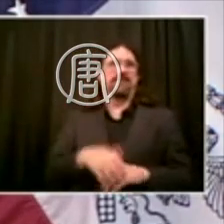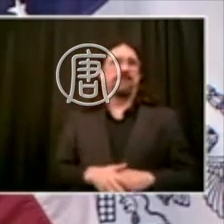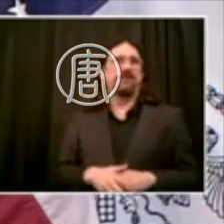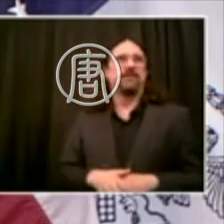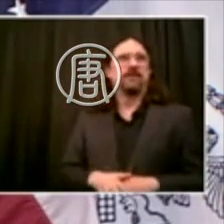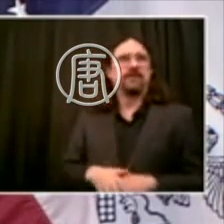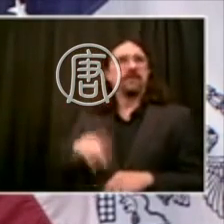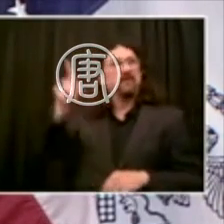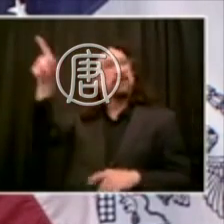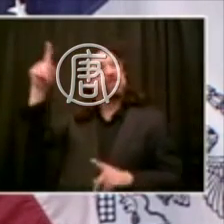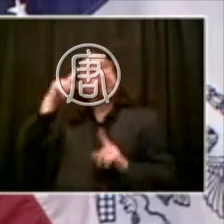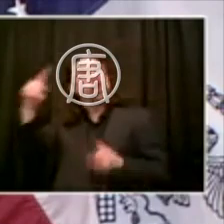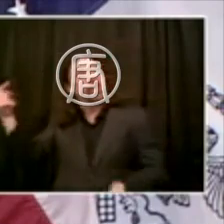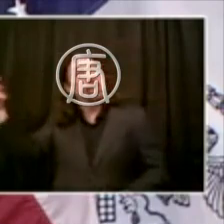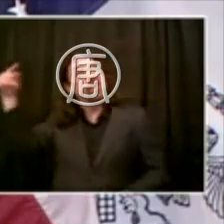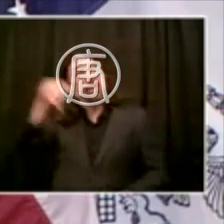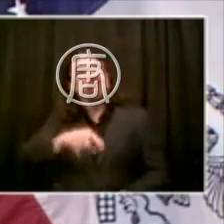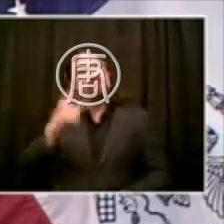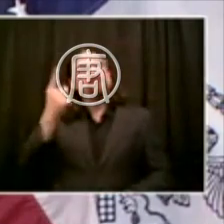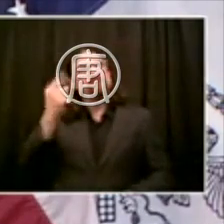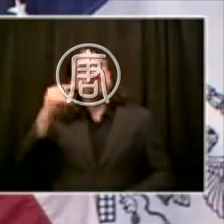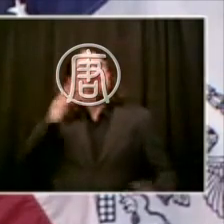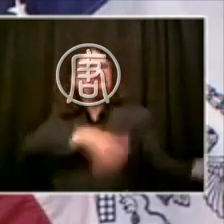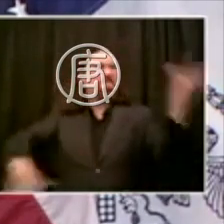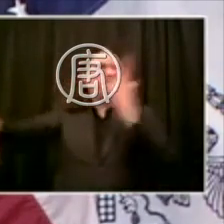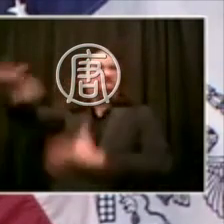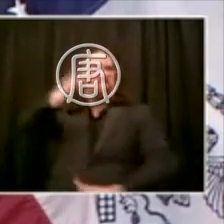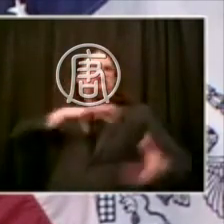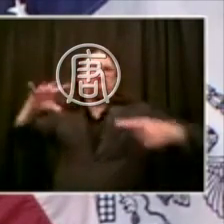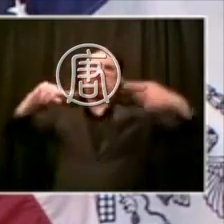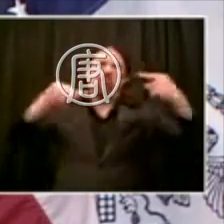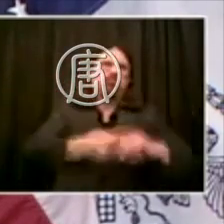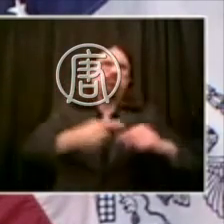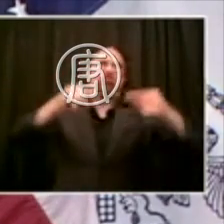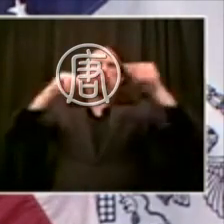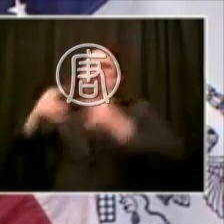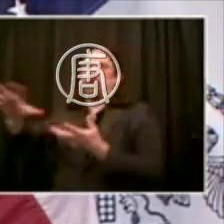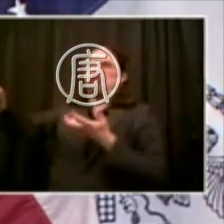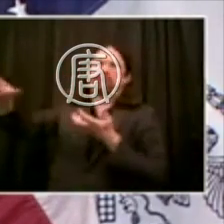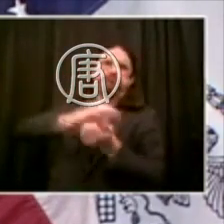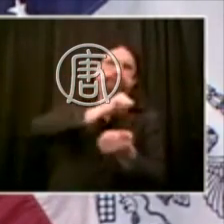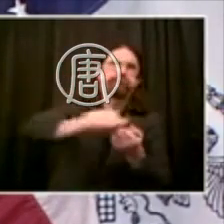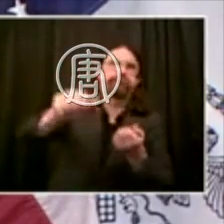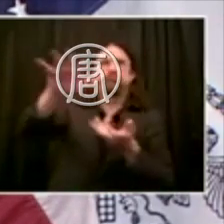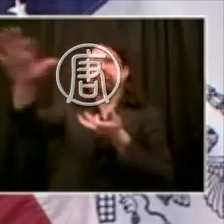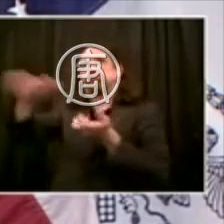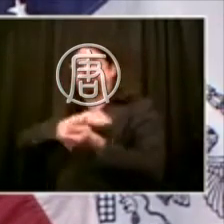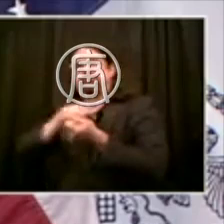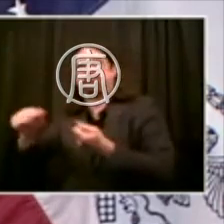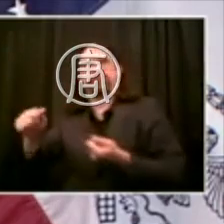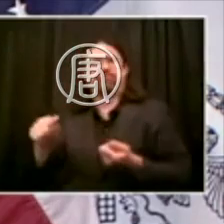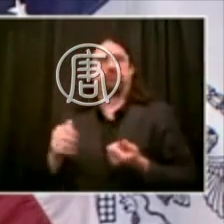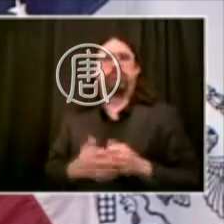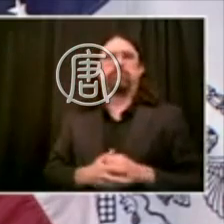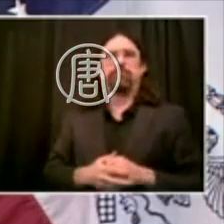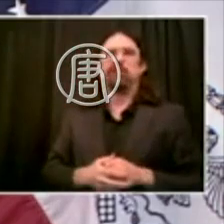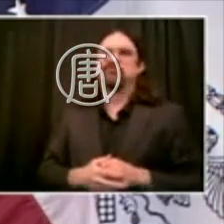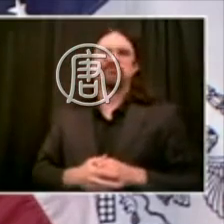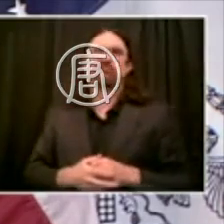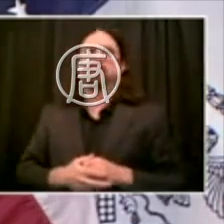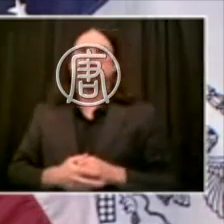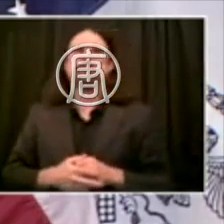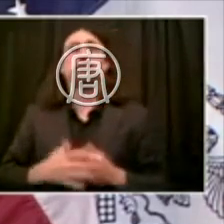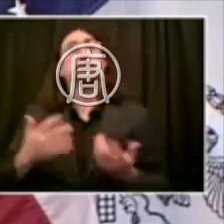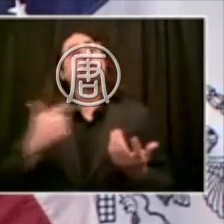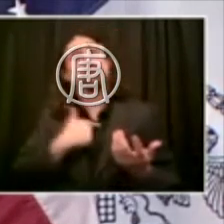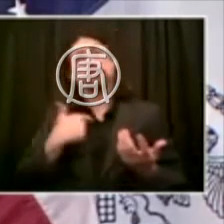calling for. So, 市长表示，这些暴力分子混入不同的人群中，让警察难以辨别。新唐人记者